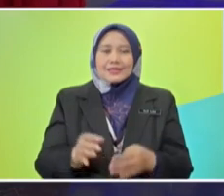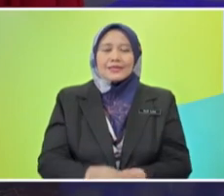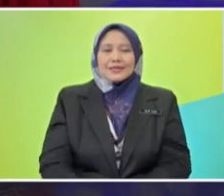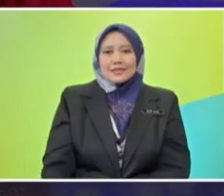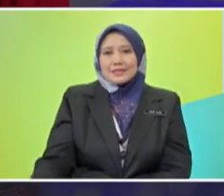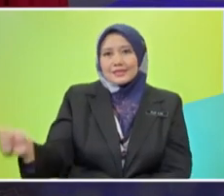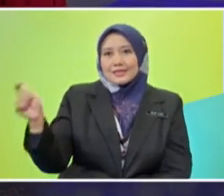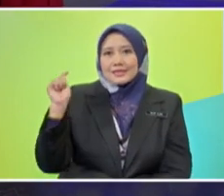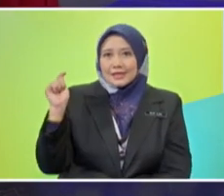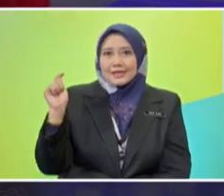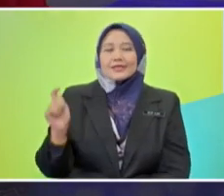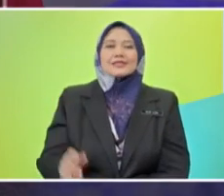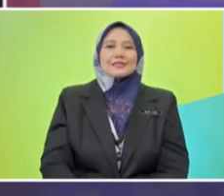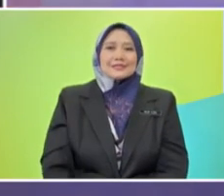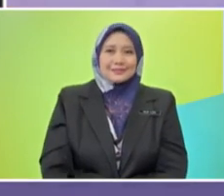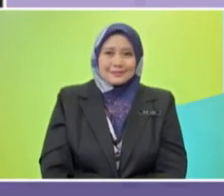sini.